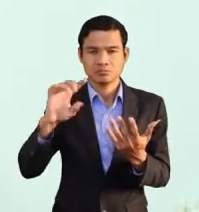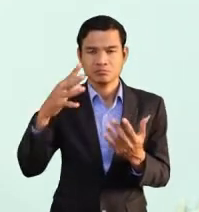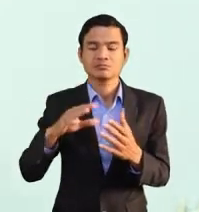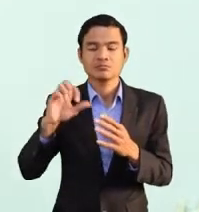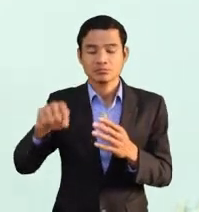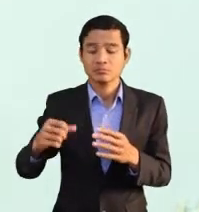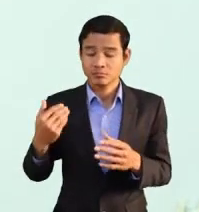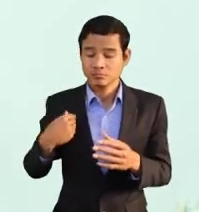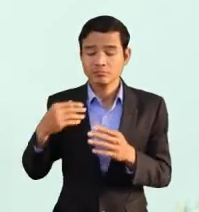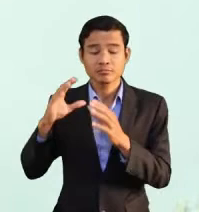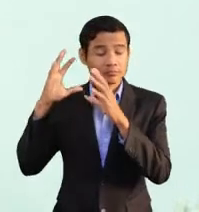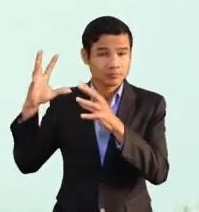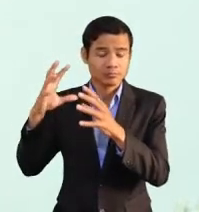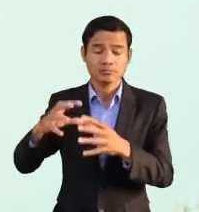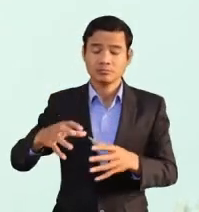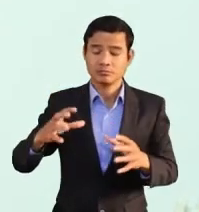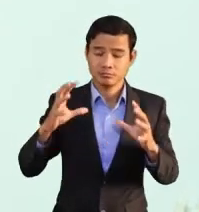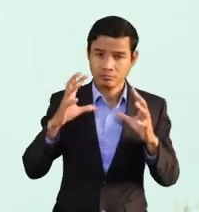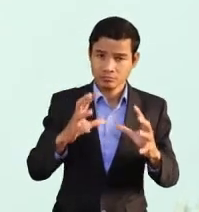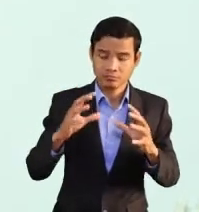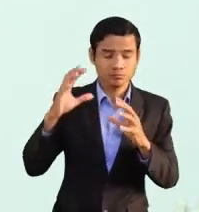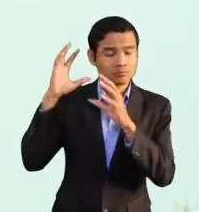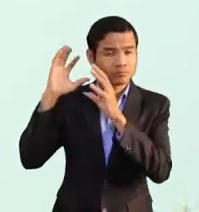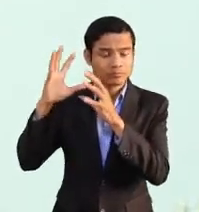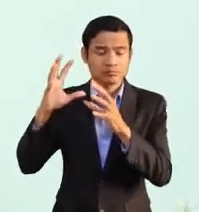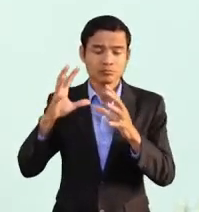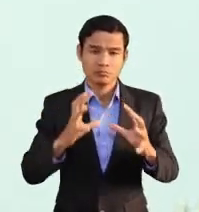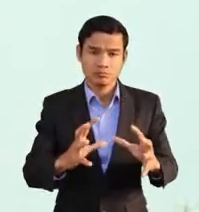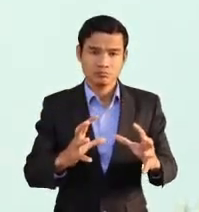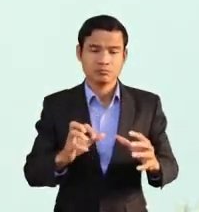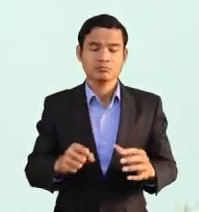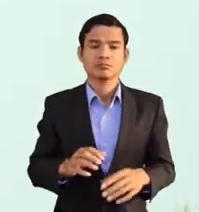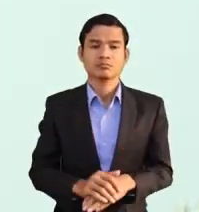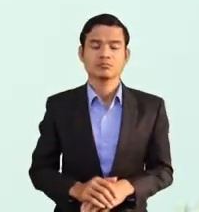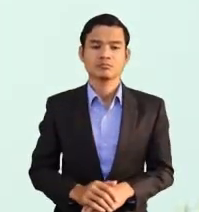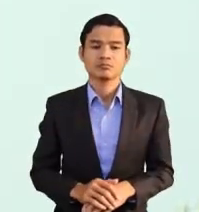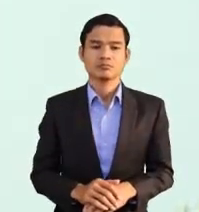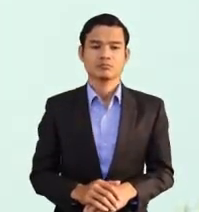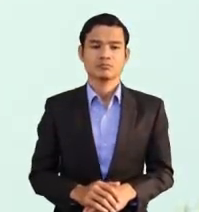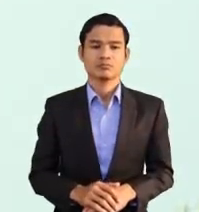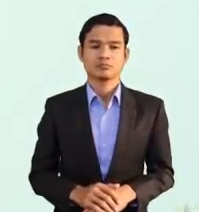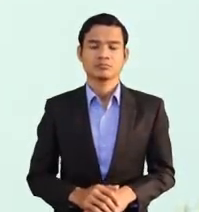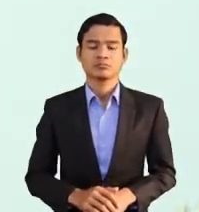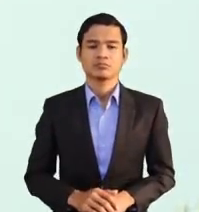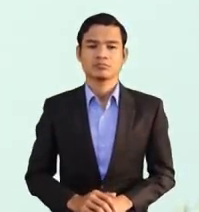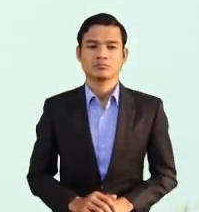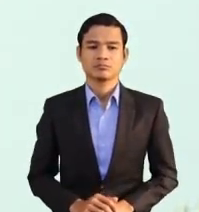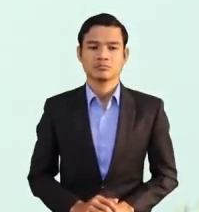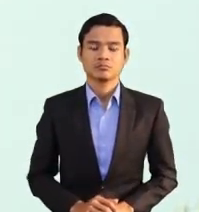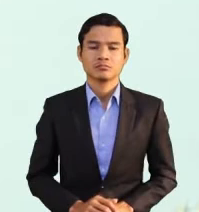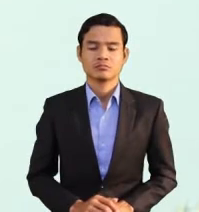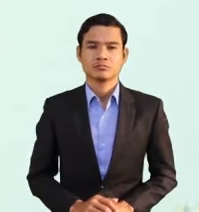à lấy ní nè cụ miên phai đồn mùi mùi thầy.